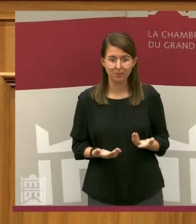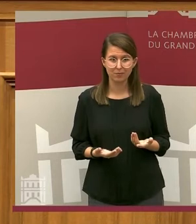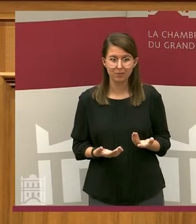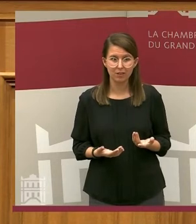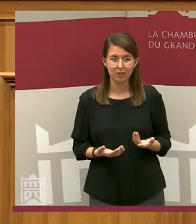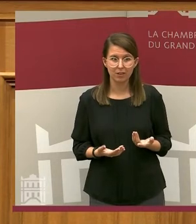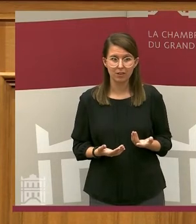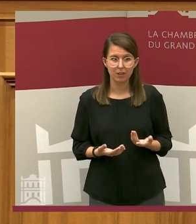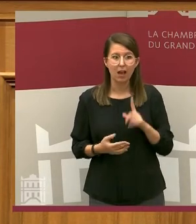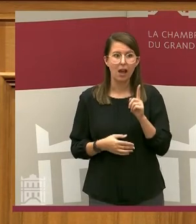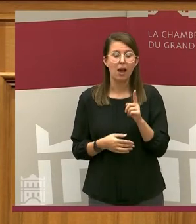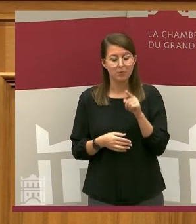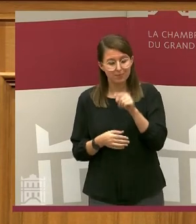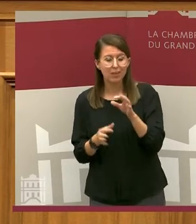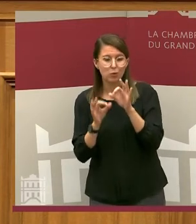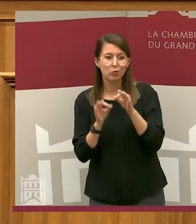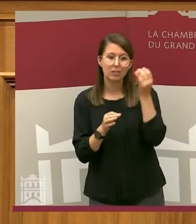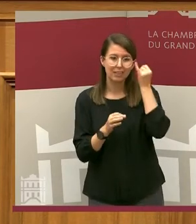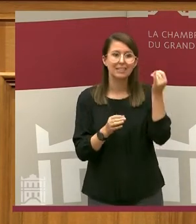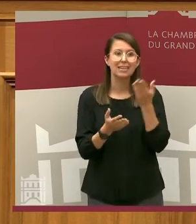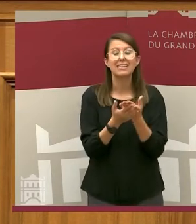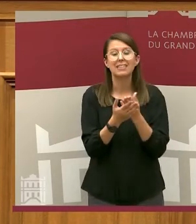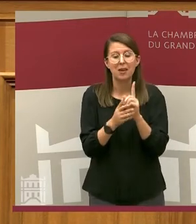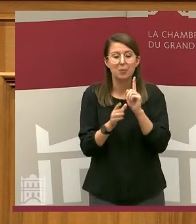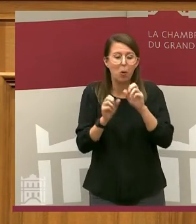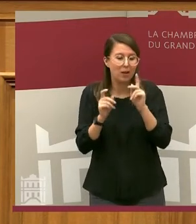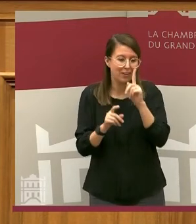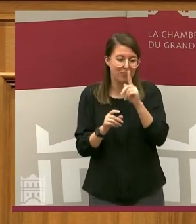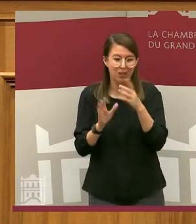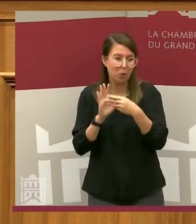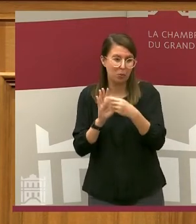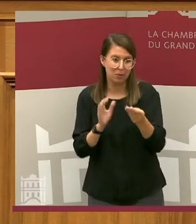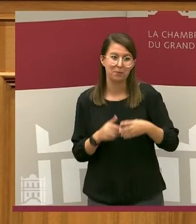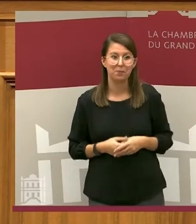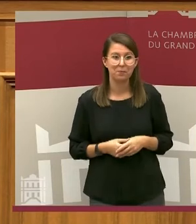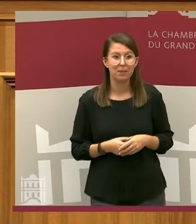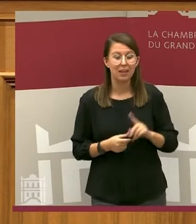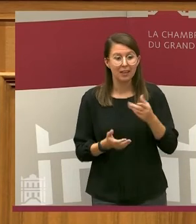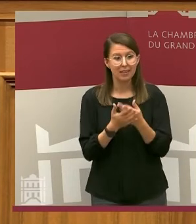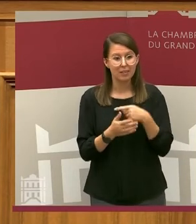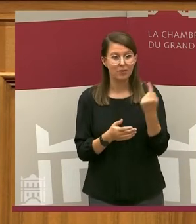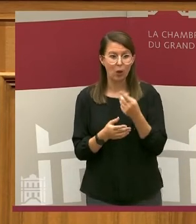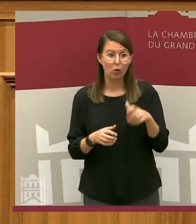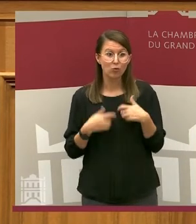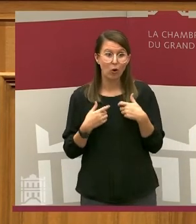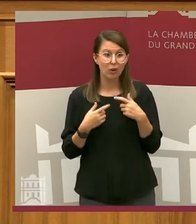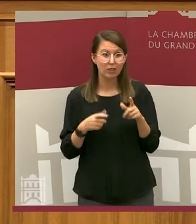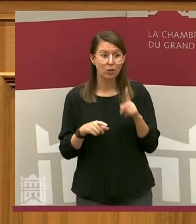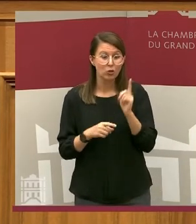gute Ideen sind da für kopiert zu gehen. In dem Sinne freue ich mich auch, dass das Gesetzesprojekt zum Mietgesetz, das